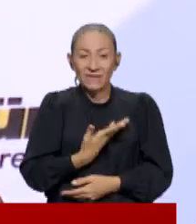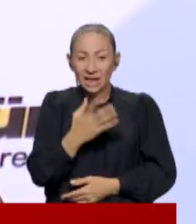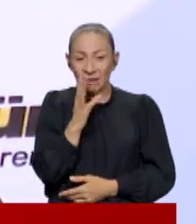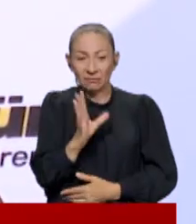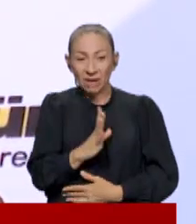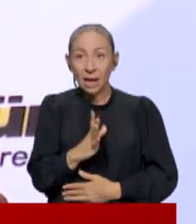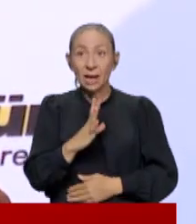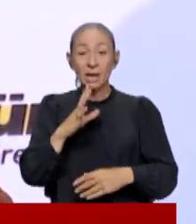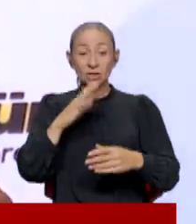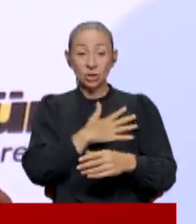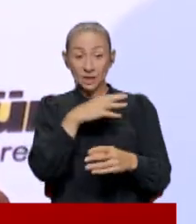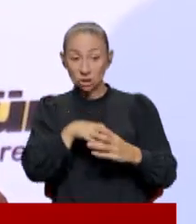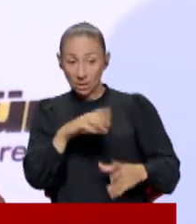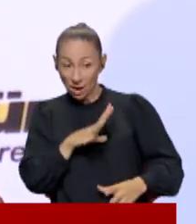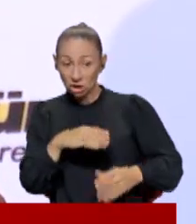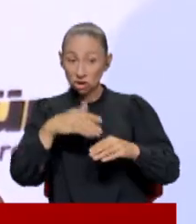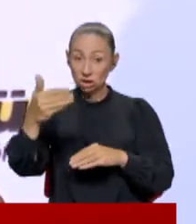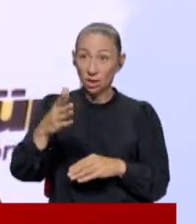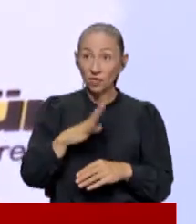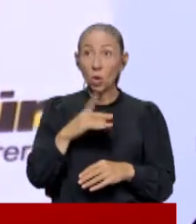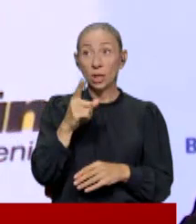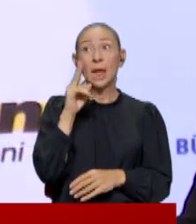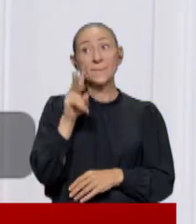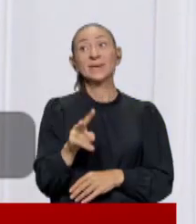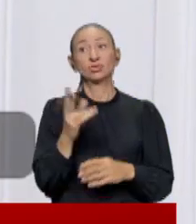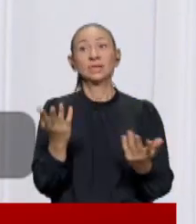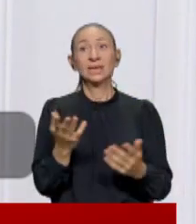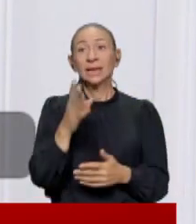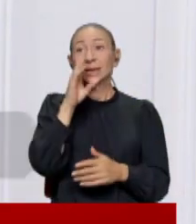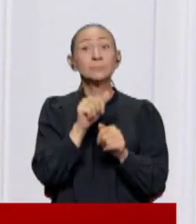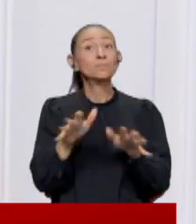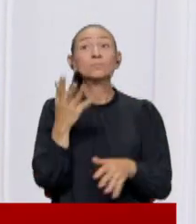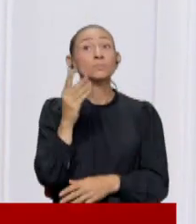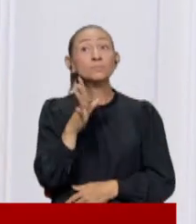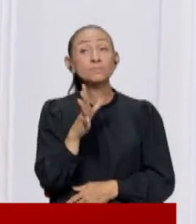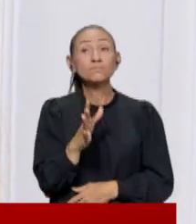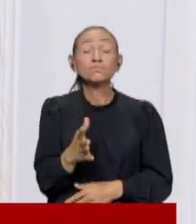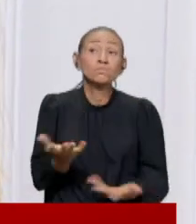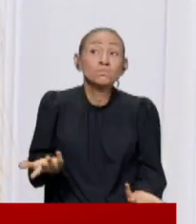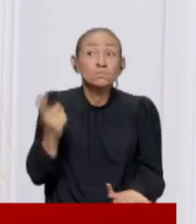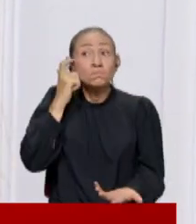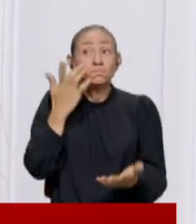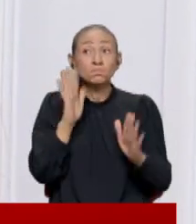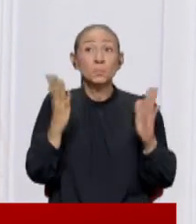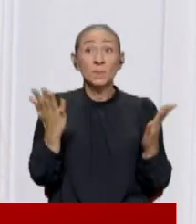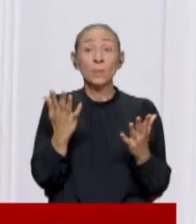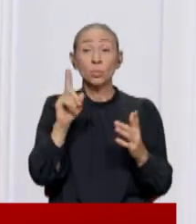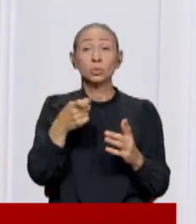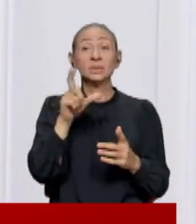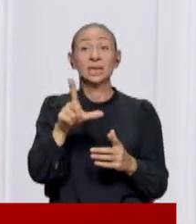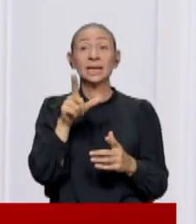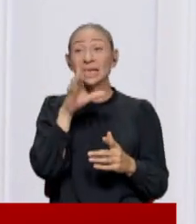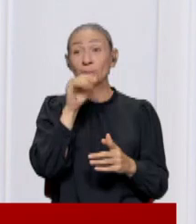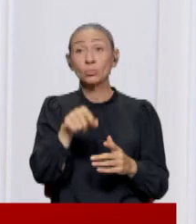kimler var, partinin içinde mi var, dışında mı var, ona da bakacağız. Kim sızdırmış olabilir? Yani bir fikrim yok ama bulunması gerekiyor.